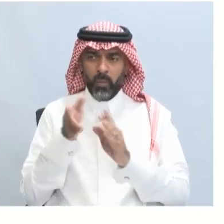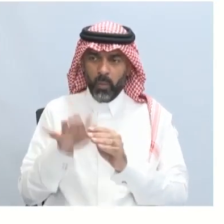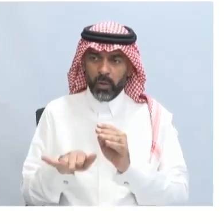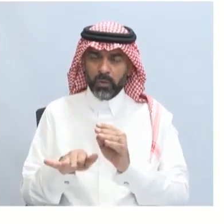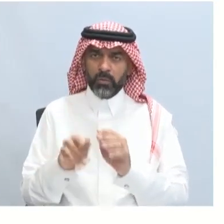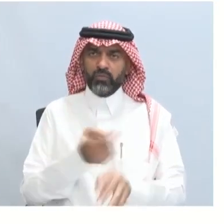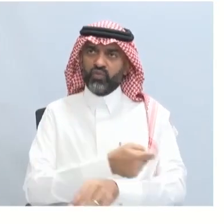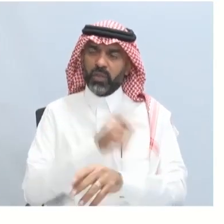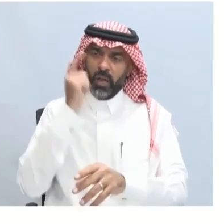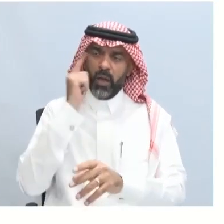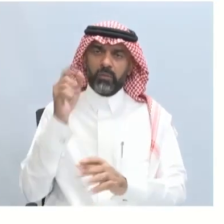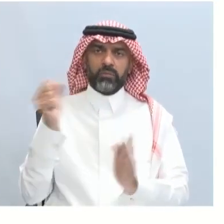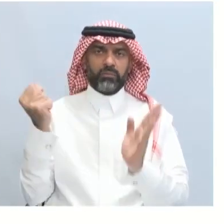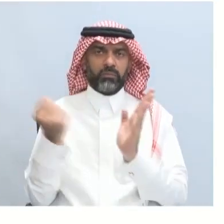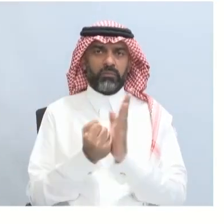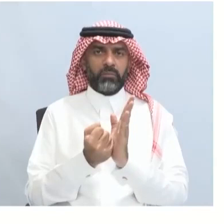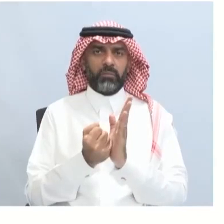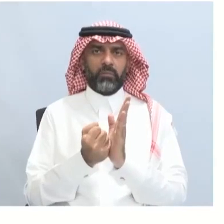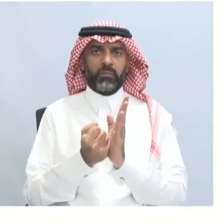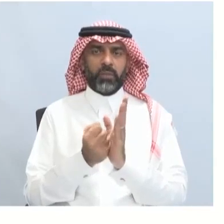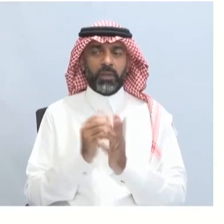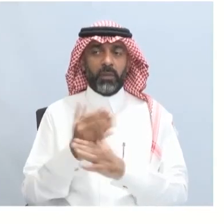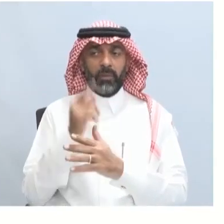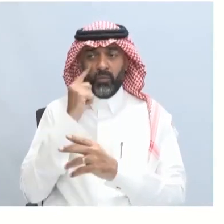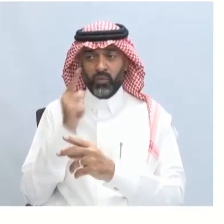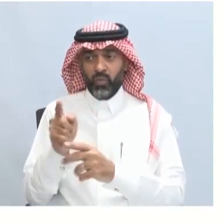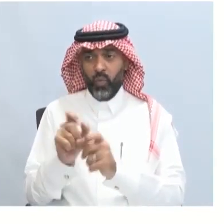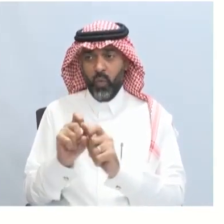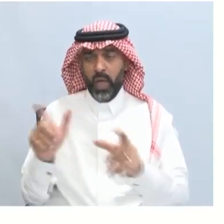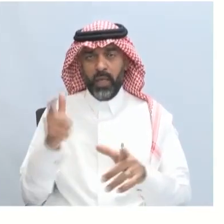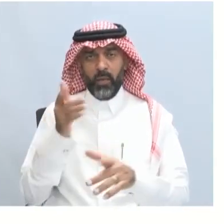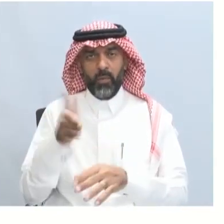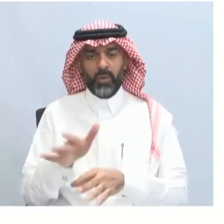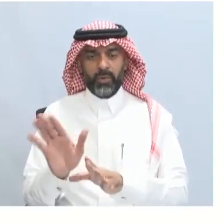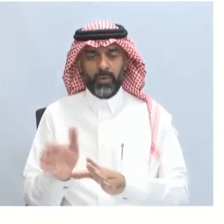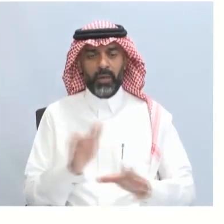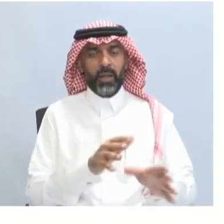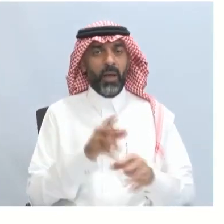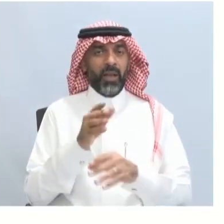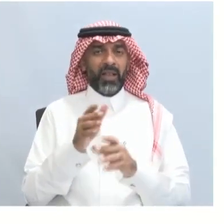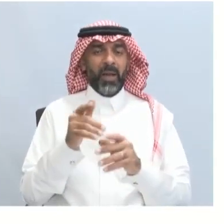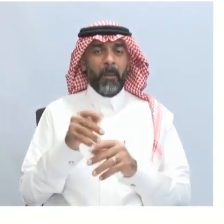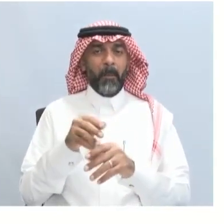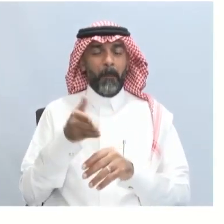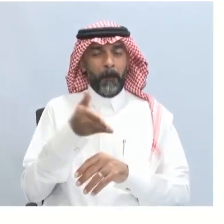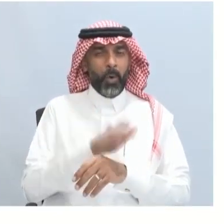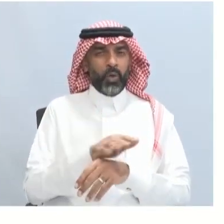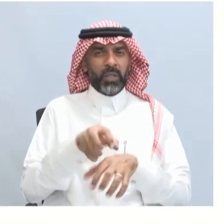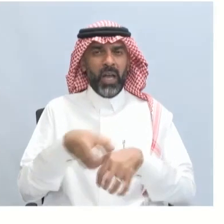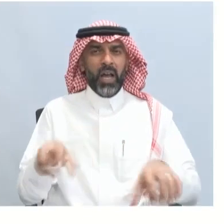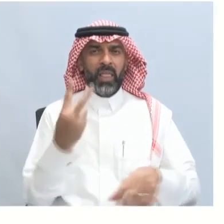لانها واقعه ماديه ترى وتشاهد هنا للموت حالتان اما يكون